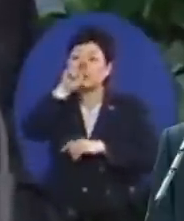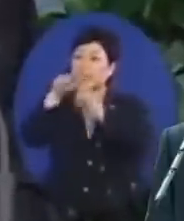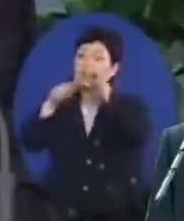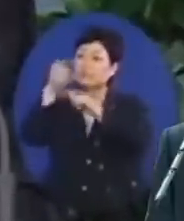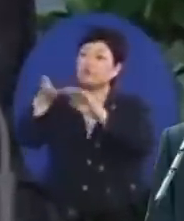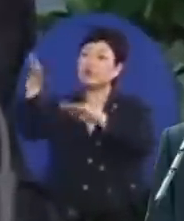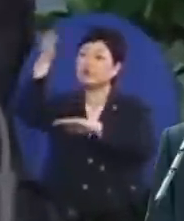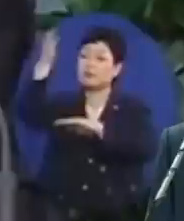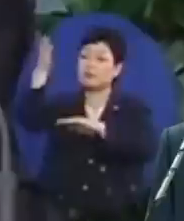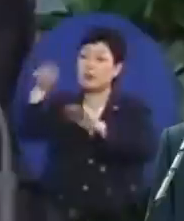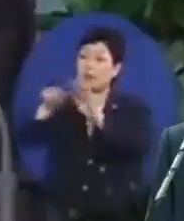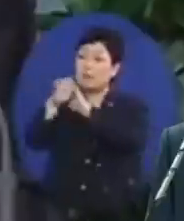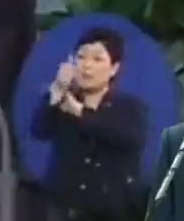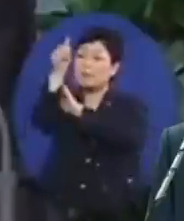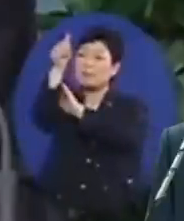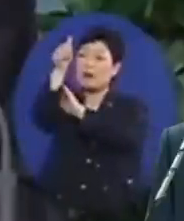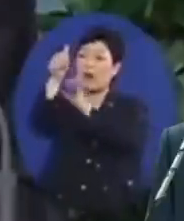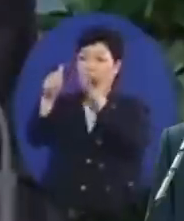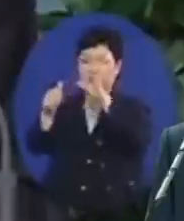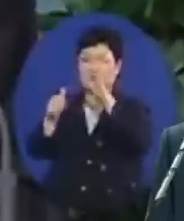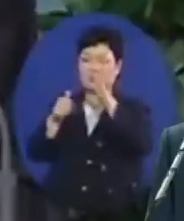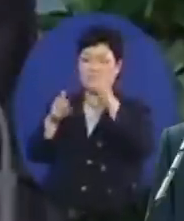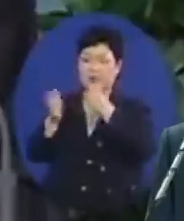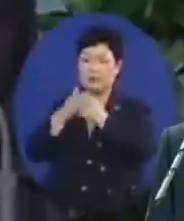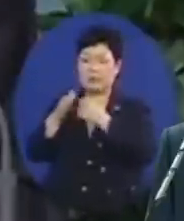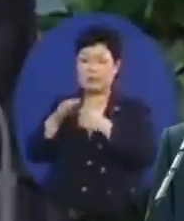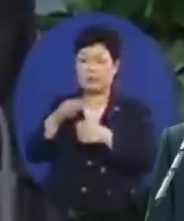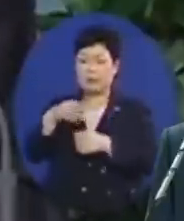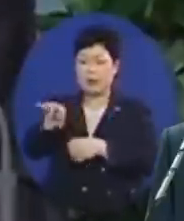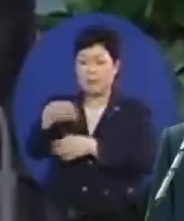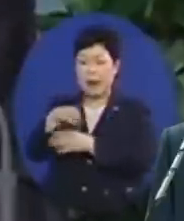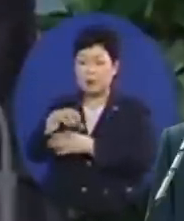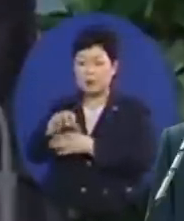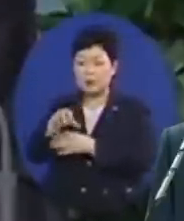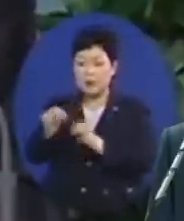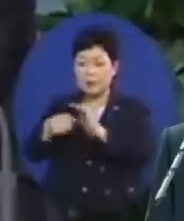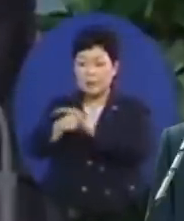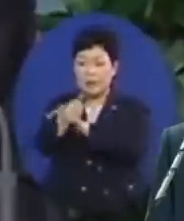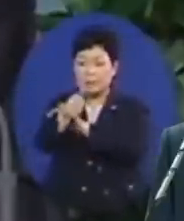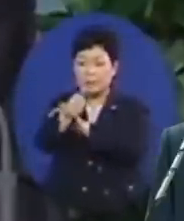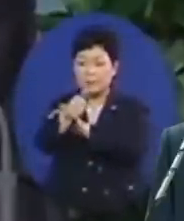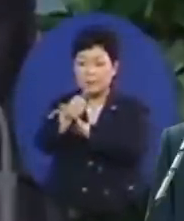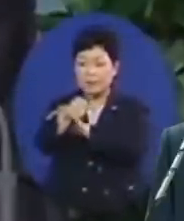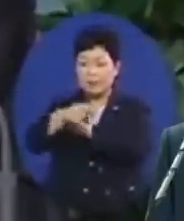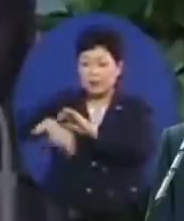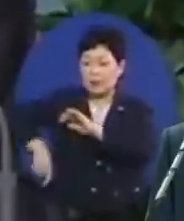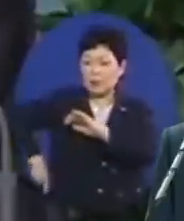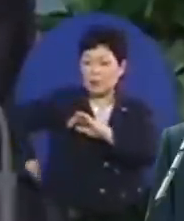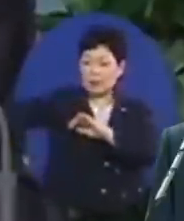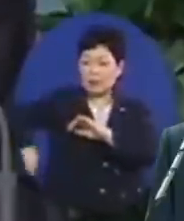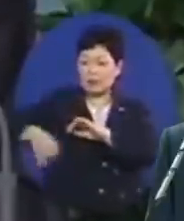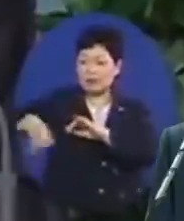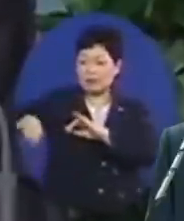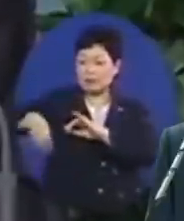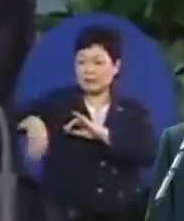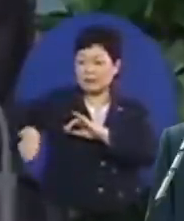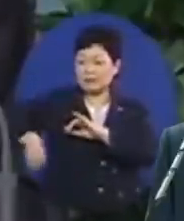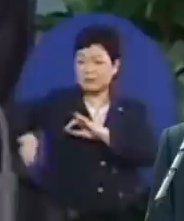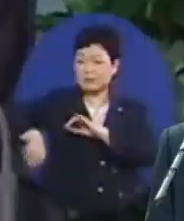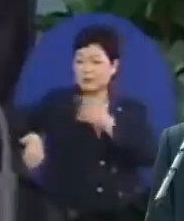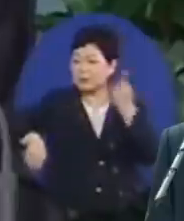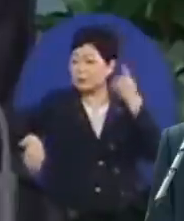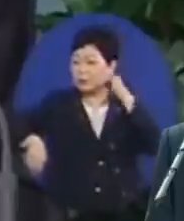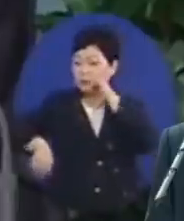다람쥐의 나무에 따라 올라가서 못 잡아먹잖아요. 왜 방울뱀이냐? 꼬리를 흔들면 방울 소리가 납니다. 찰랑찰랑찰랑찰랑찰랑 소리